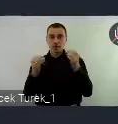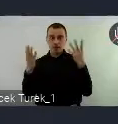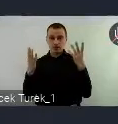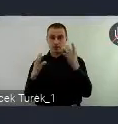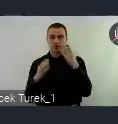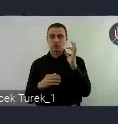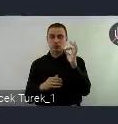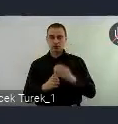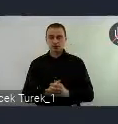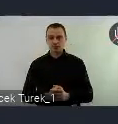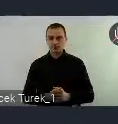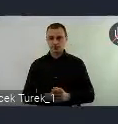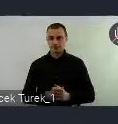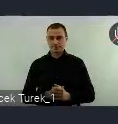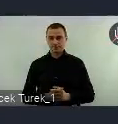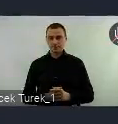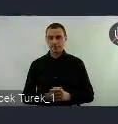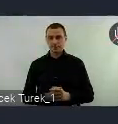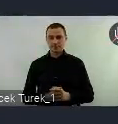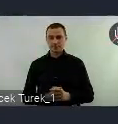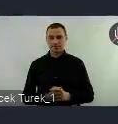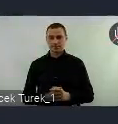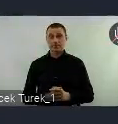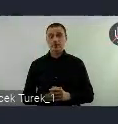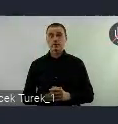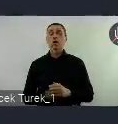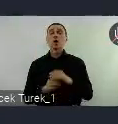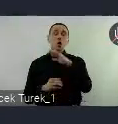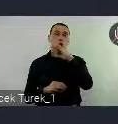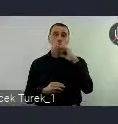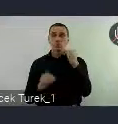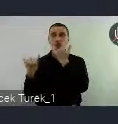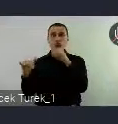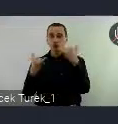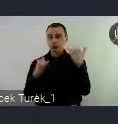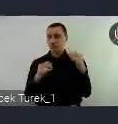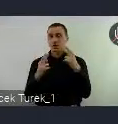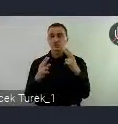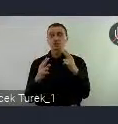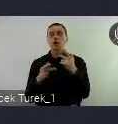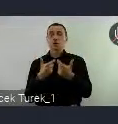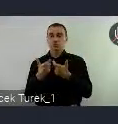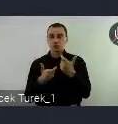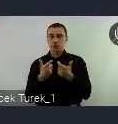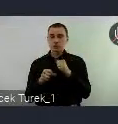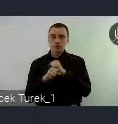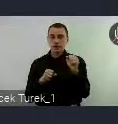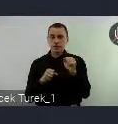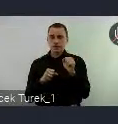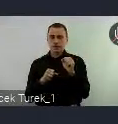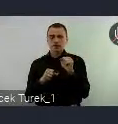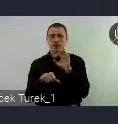porządku a ten kontrast kolorystyczny ustawy ustalany jest tak zwany wskaźnikiem HRV to jest